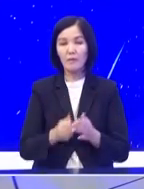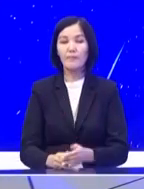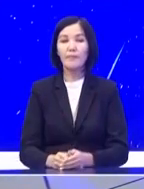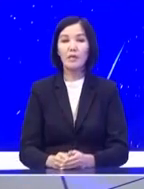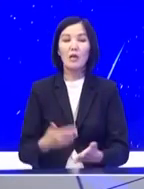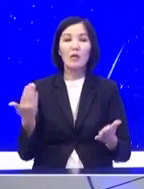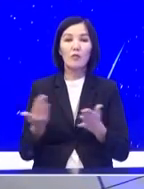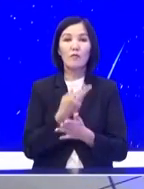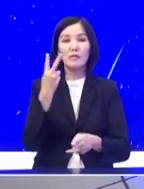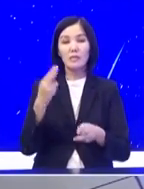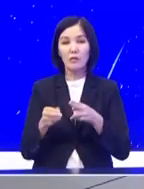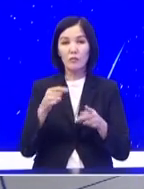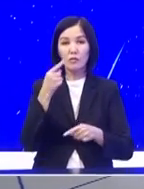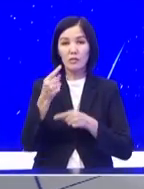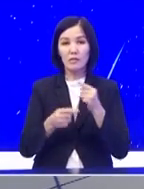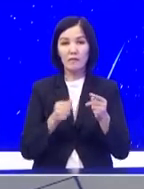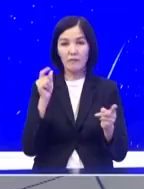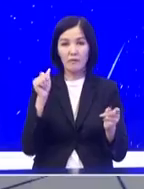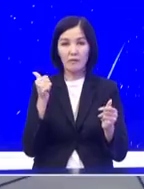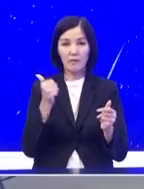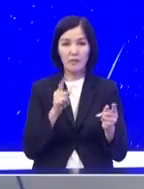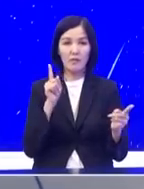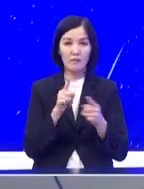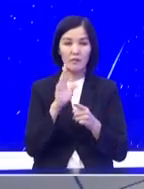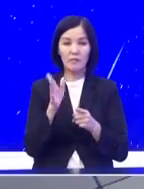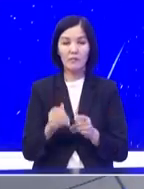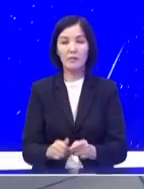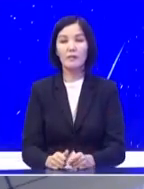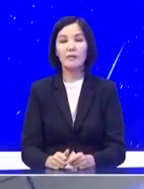Это была вся информация к этому часу. Спасибо за внимание. До свидания.